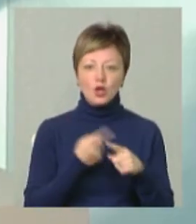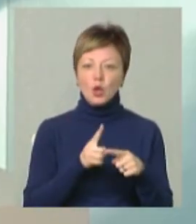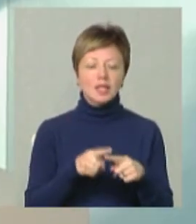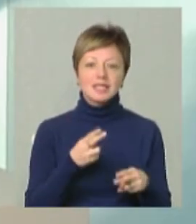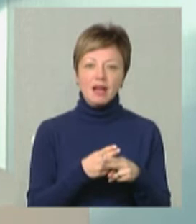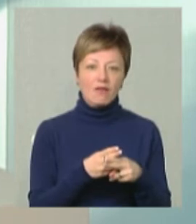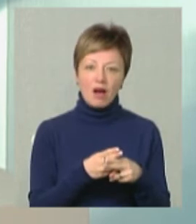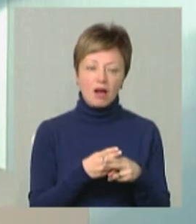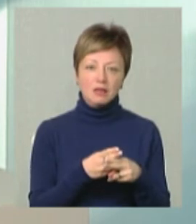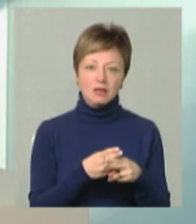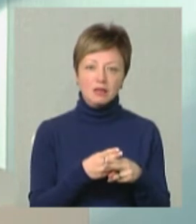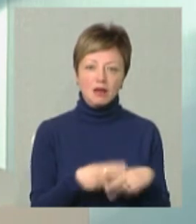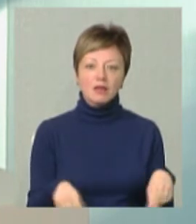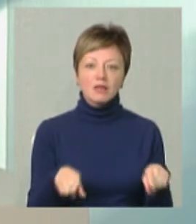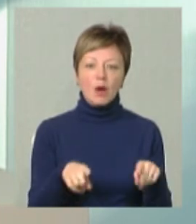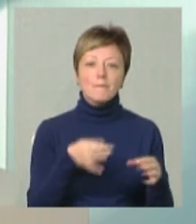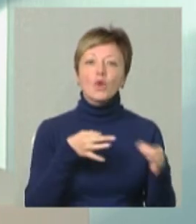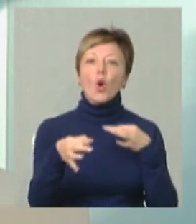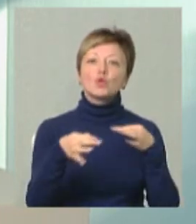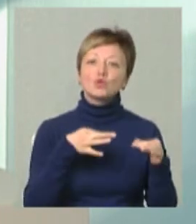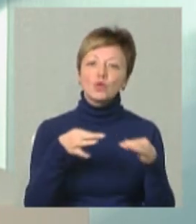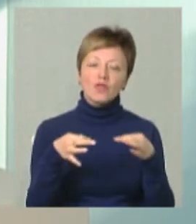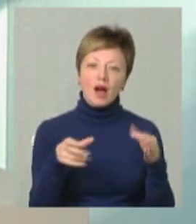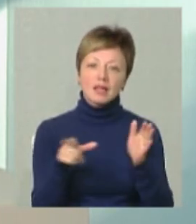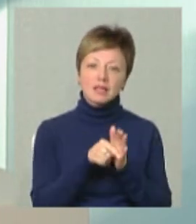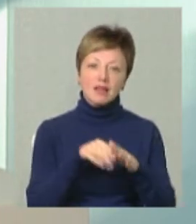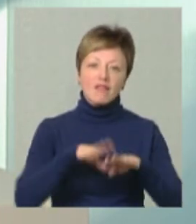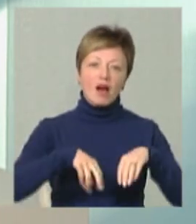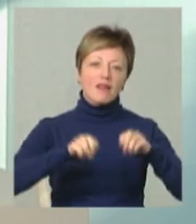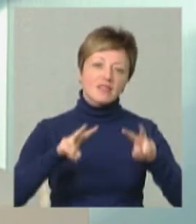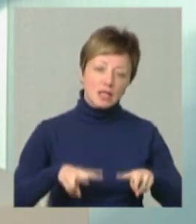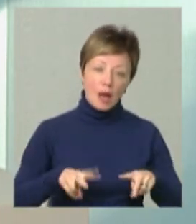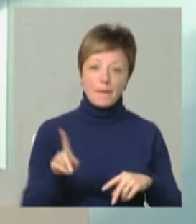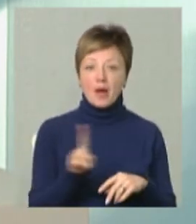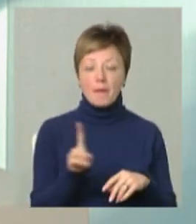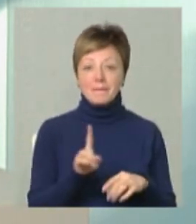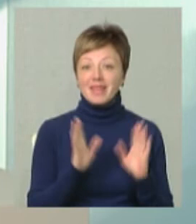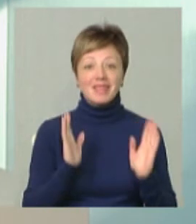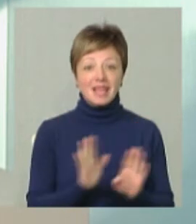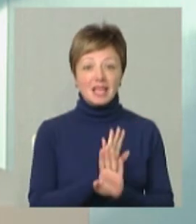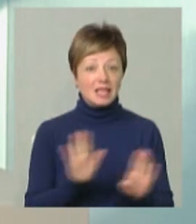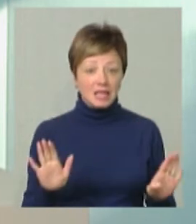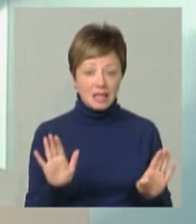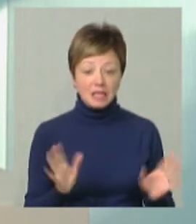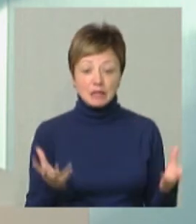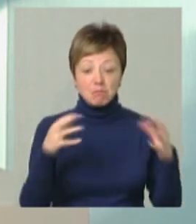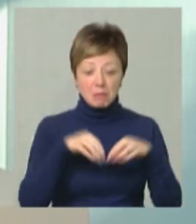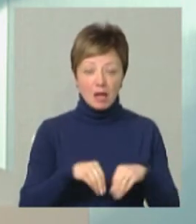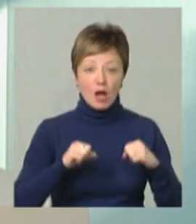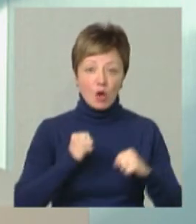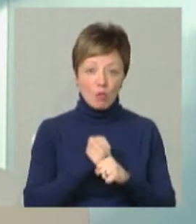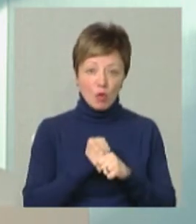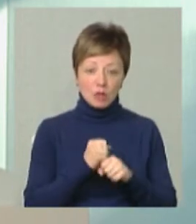завадить все-таки проконсультуватися з фахівцем, аби не тільки така спільна